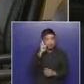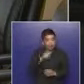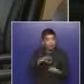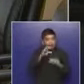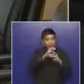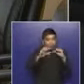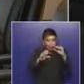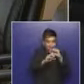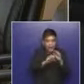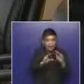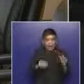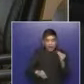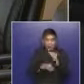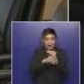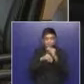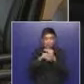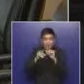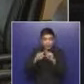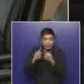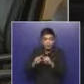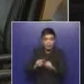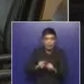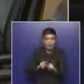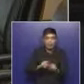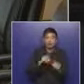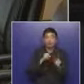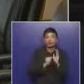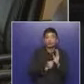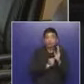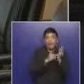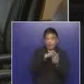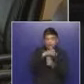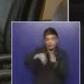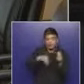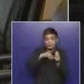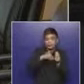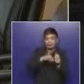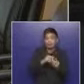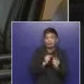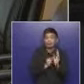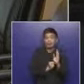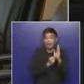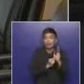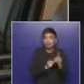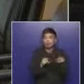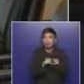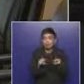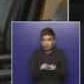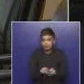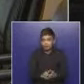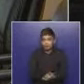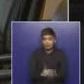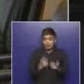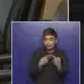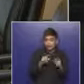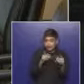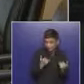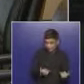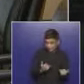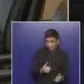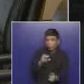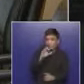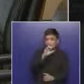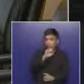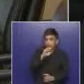จต่างๆนะเช่น EEC เป็นต้นนะครับผมจะไม่ลงรายละเอียดอย่างอื่นแต่ว่าองค์กรสสส.เนี่ยนะ